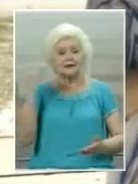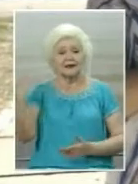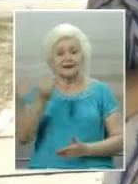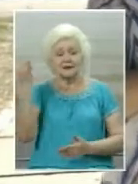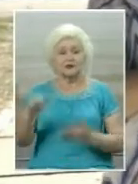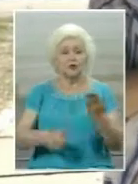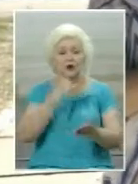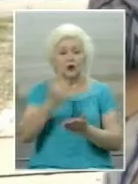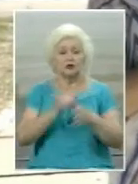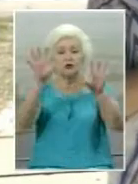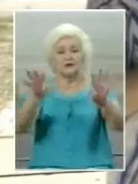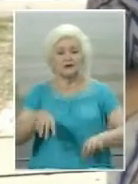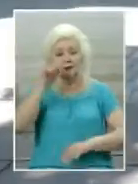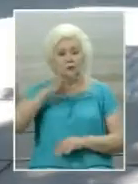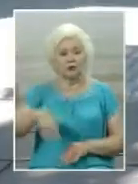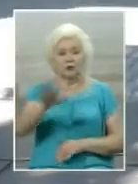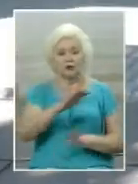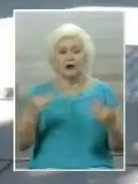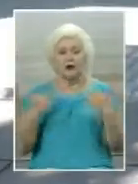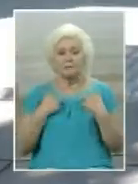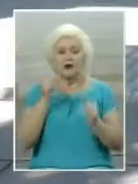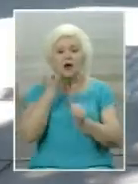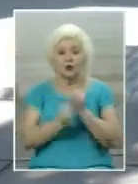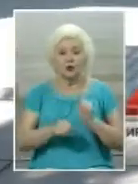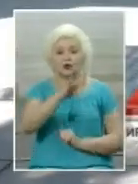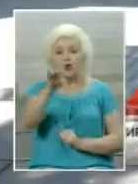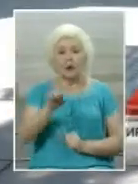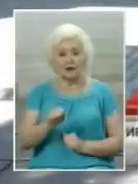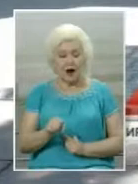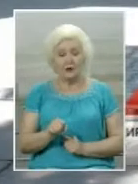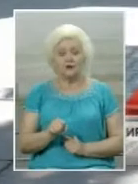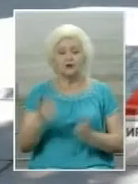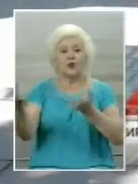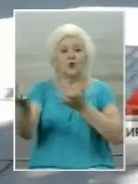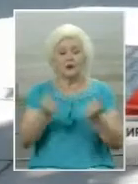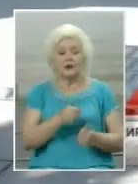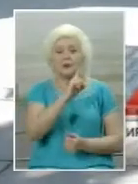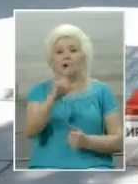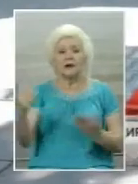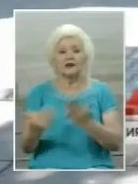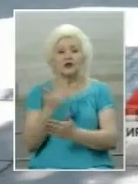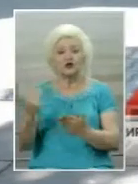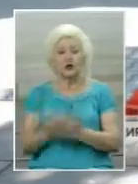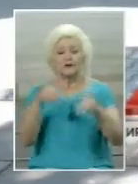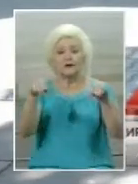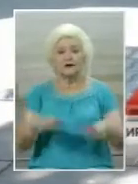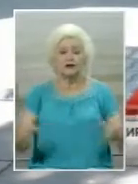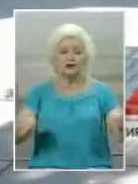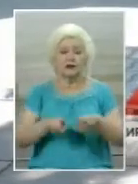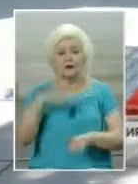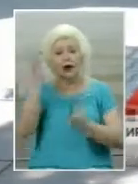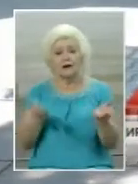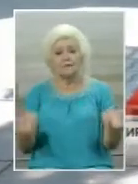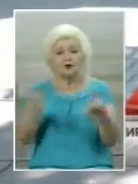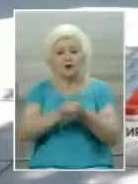історії основного закону України. Ми кожного разу приймаємо якісь нові рішення, як